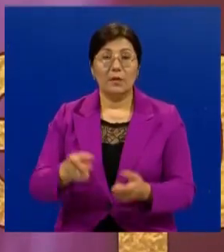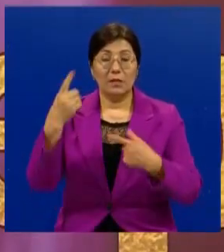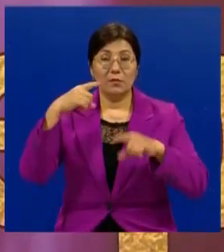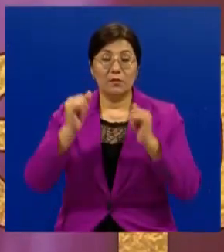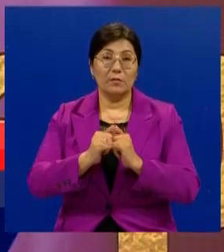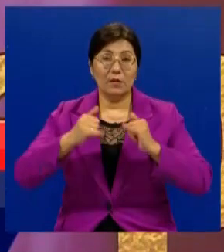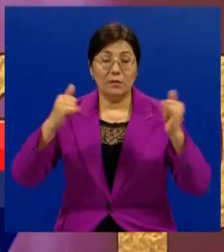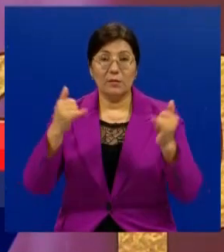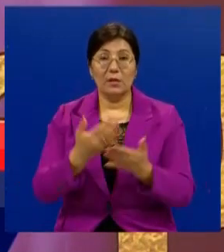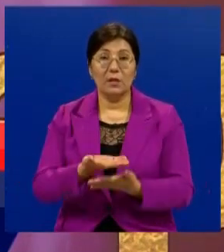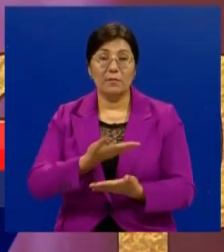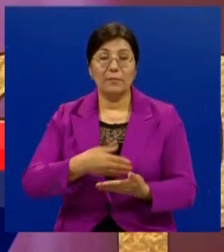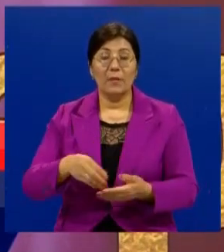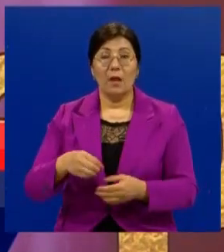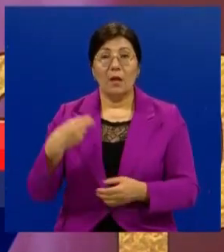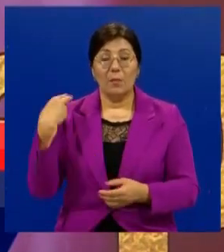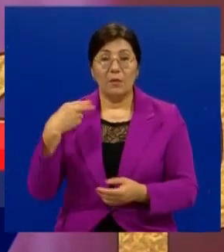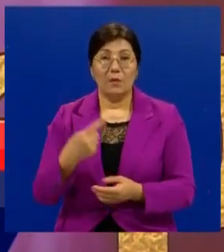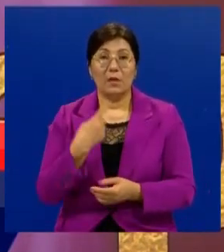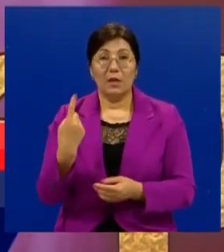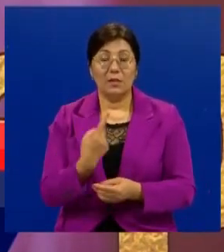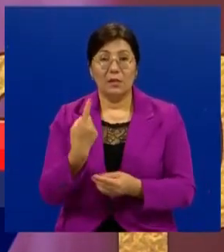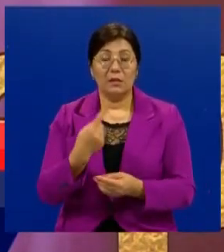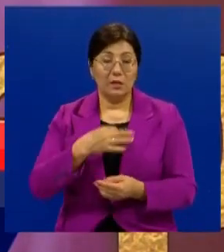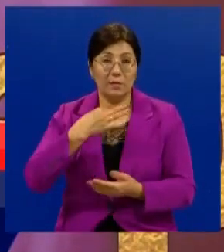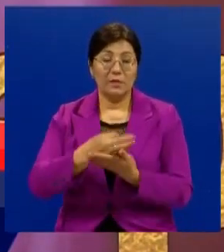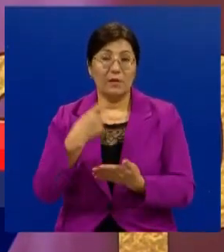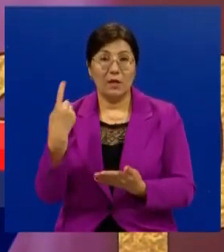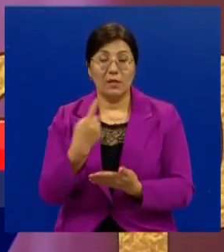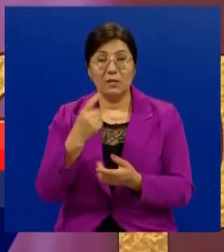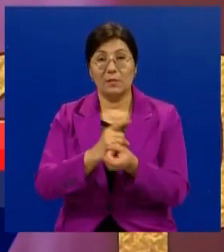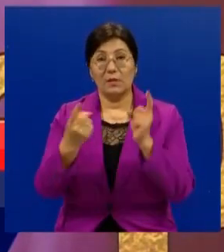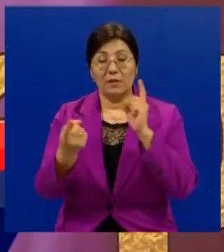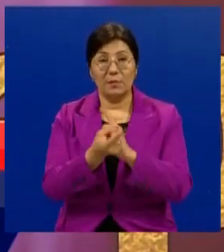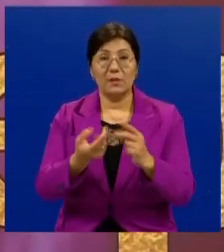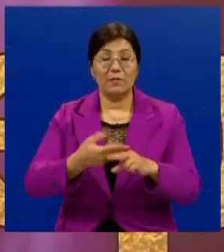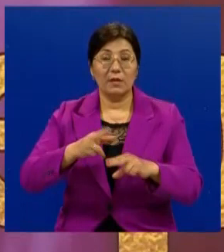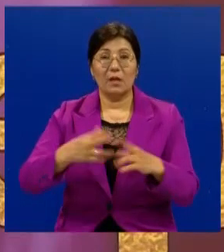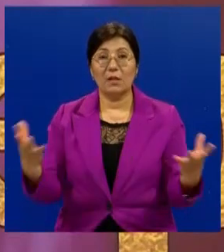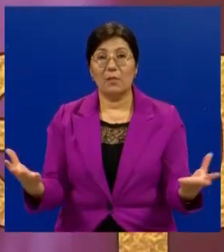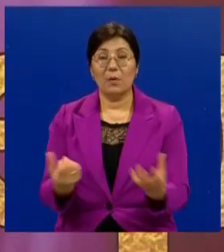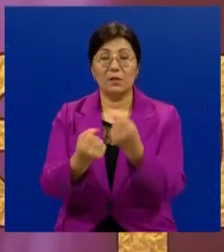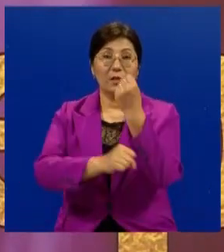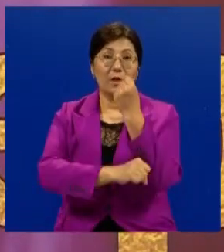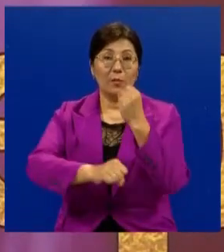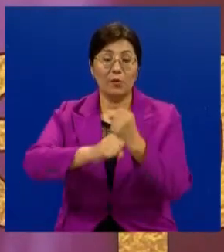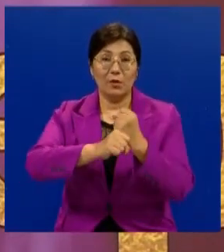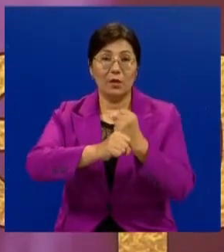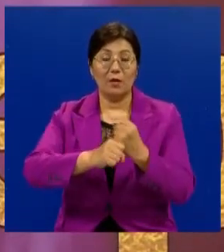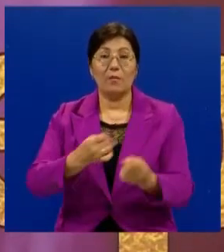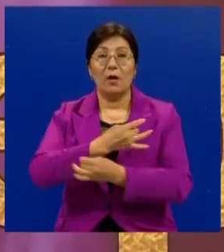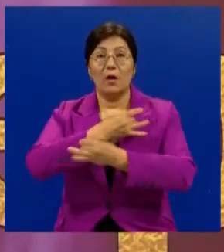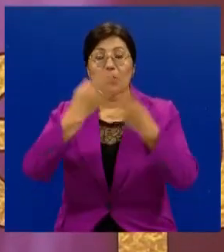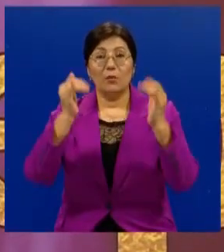тысячелетия. Президент отметил, что одним из механизмов перехода на новый этап социальной модернизации является поддержка работников культуры.